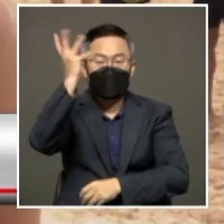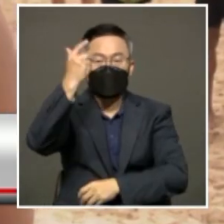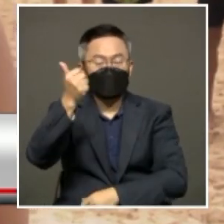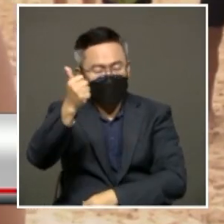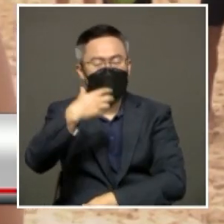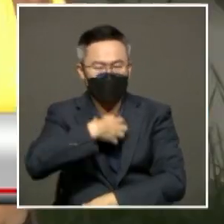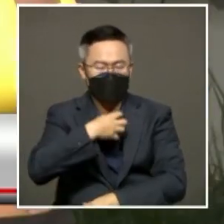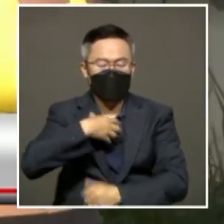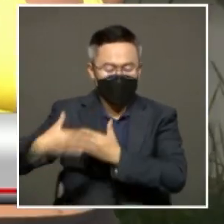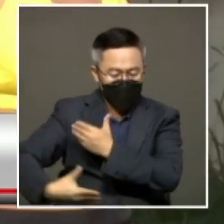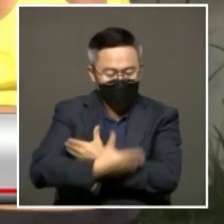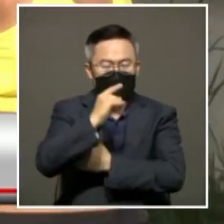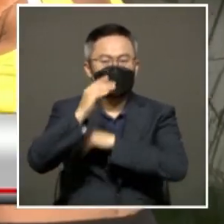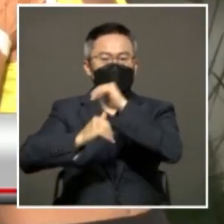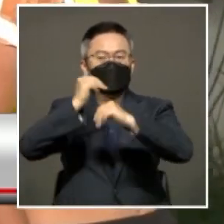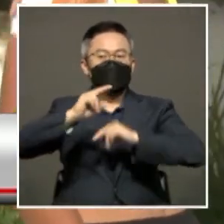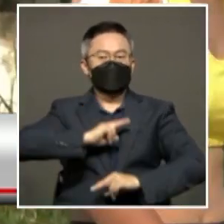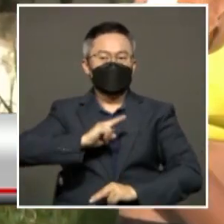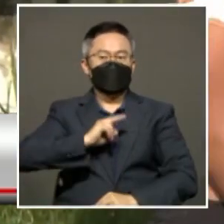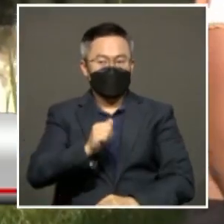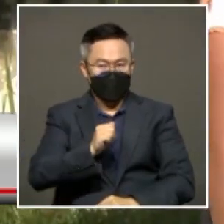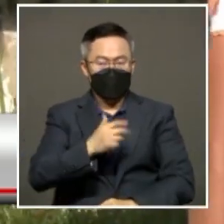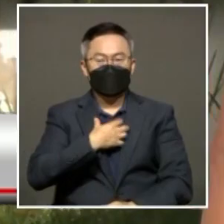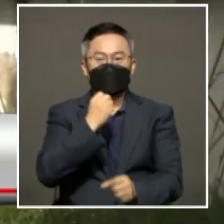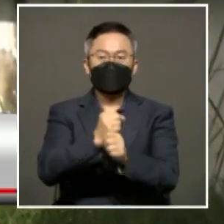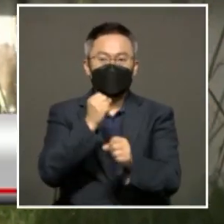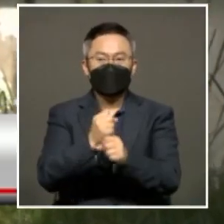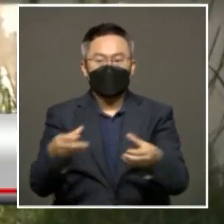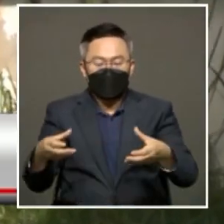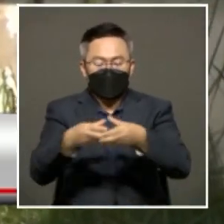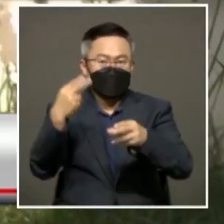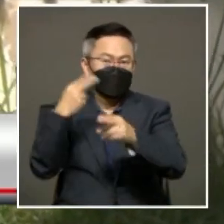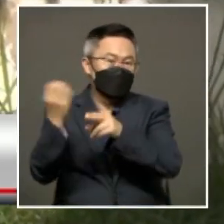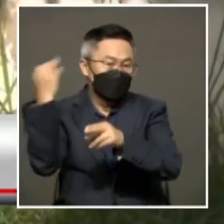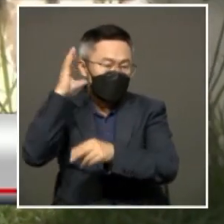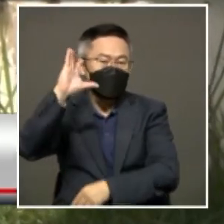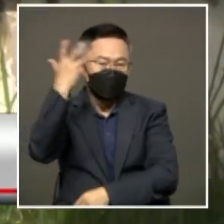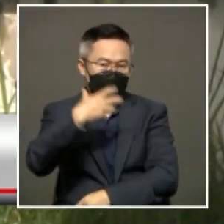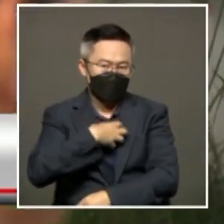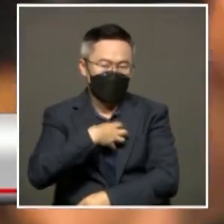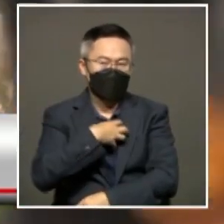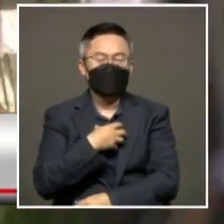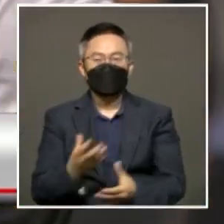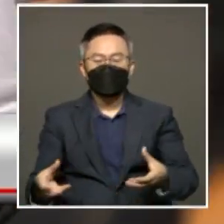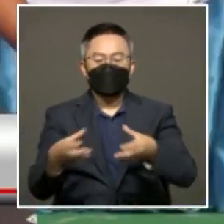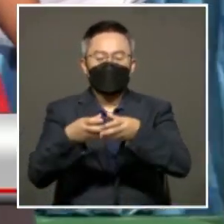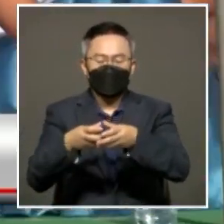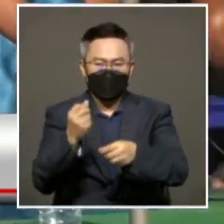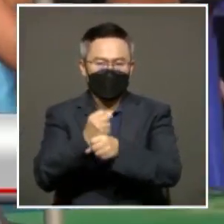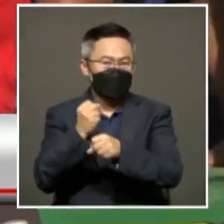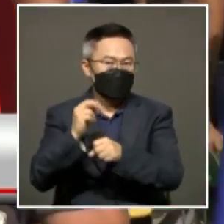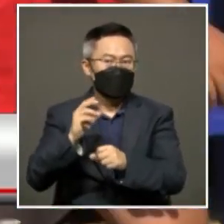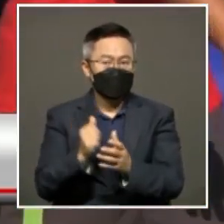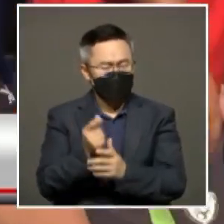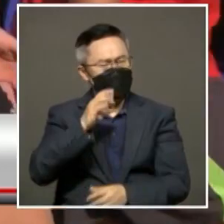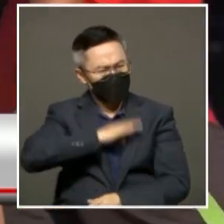จะผลักดันตัวเองไปให้ถึงแบบว่าระดับทีมที่แบบระดับโลกอะค่ะคือเอาจริงๆความสามารถเราไ